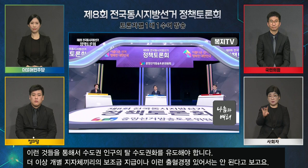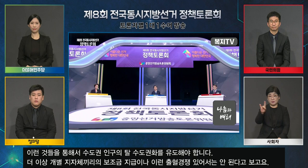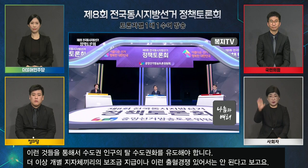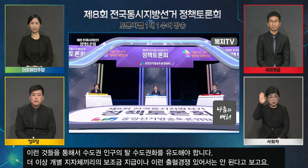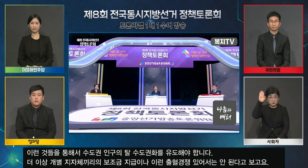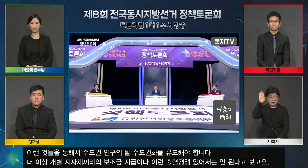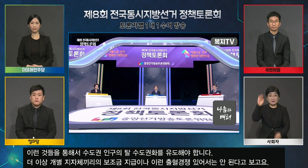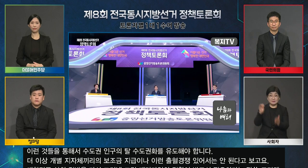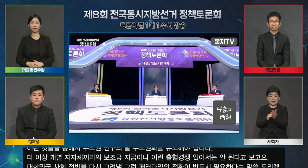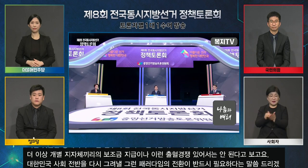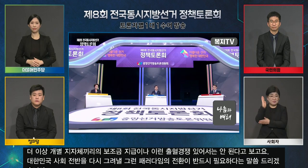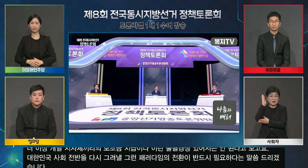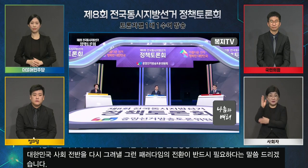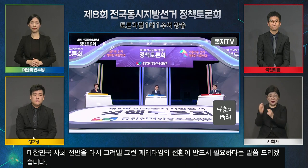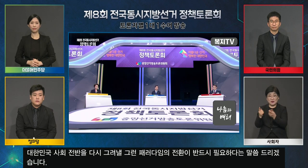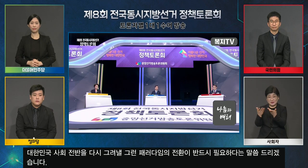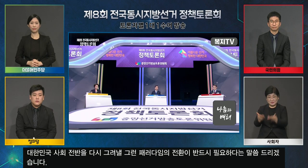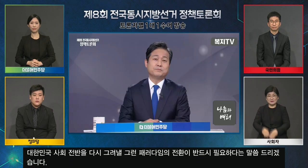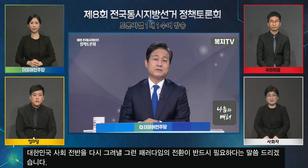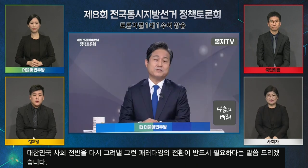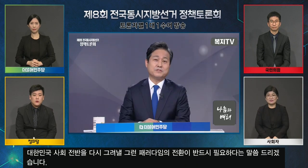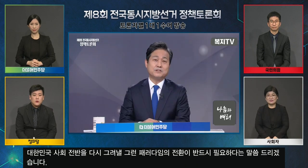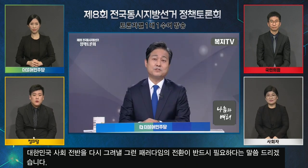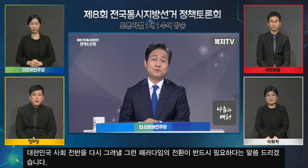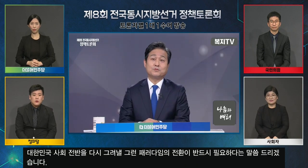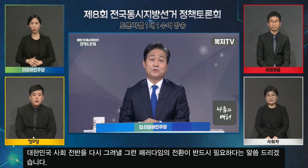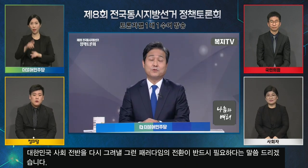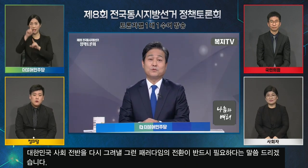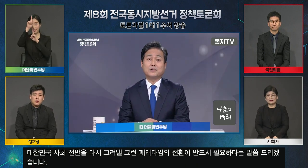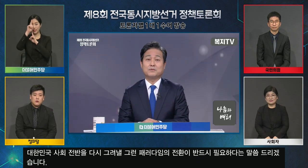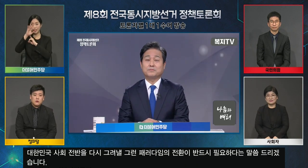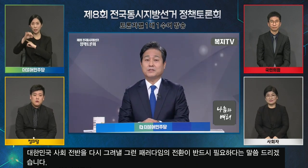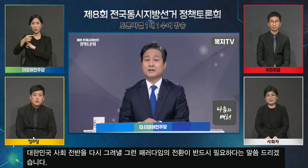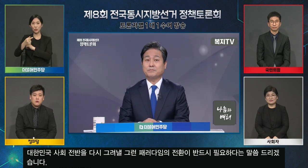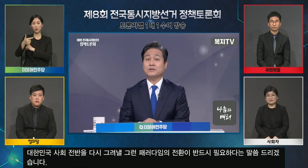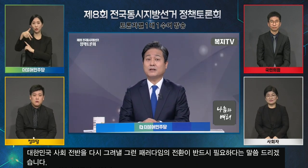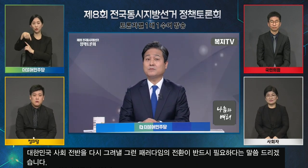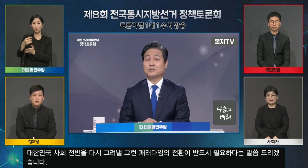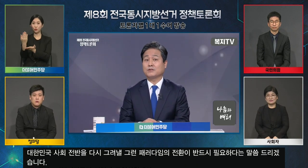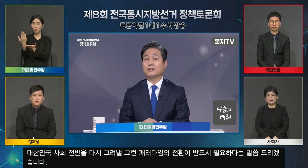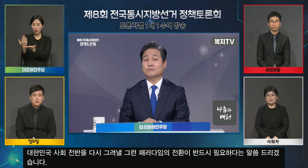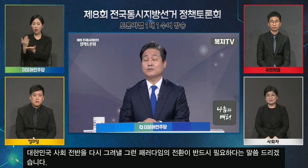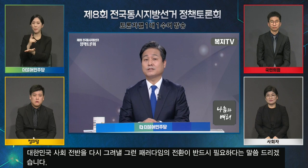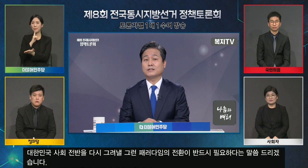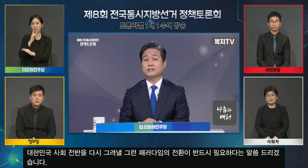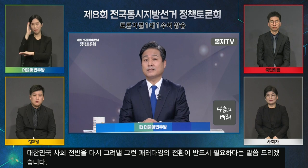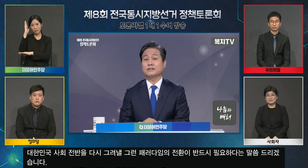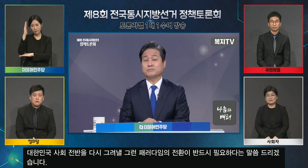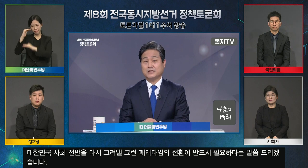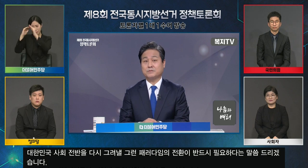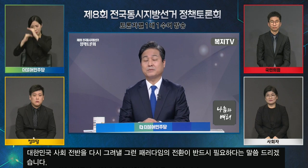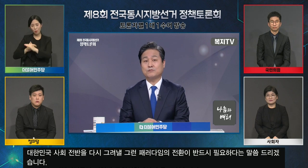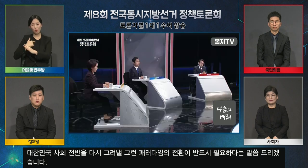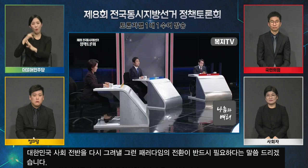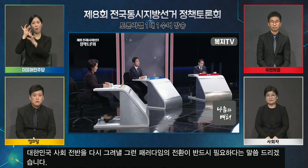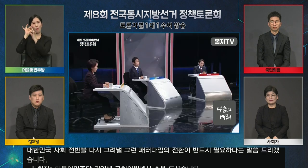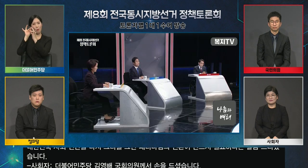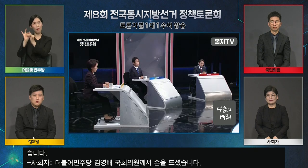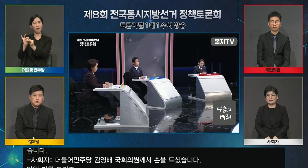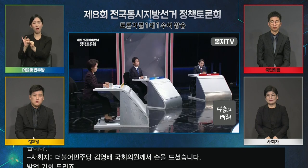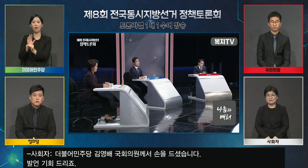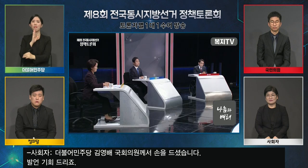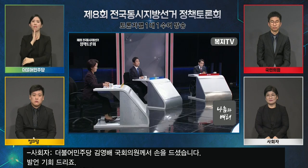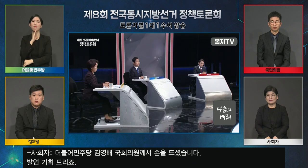들어주셨습니다. 발언 기회 드리죠. 이윤주 의원님 말씀에 전적으로 공감합니다. 패러다임이 전환돼야 한다는 말씀이 맞고요.